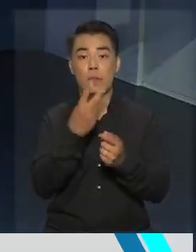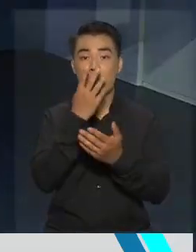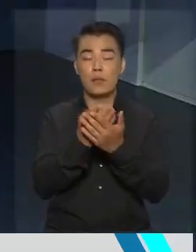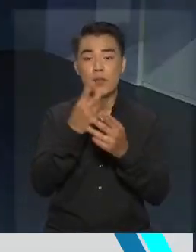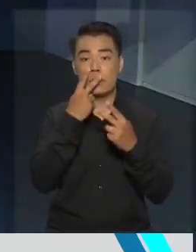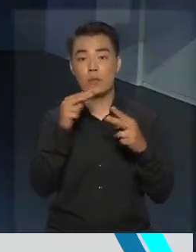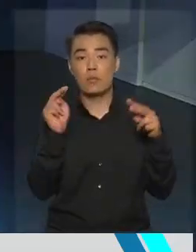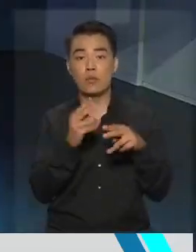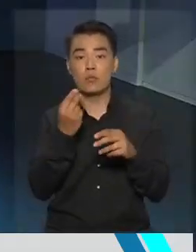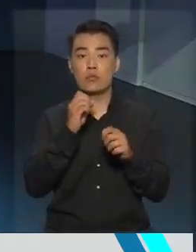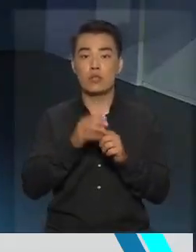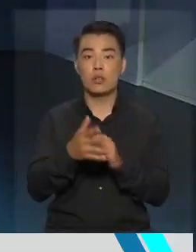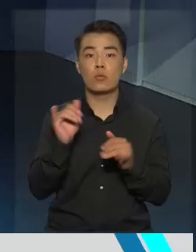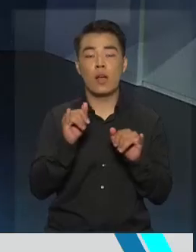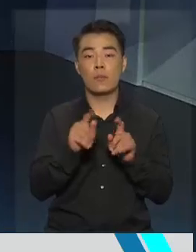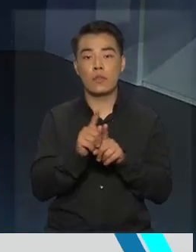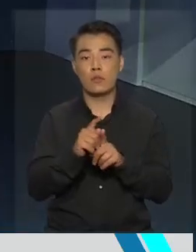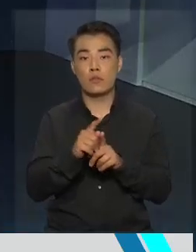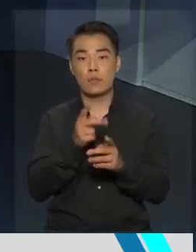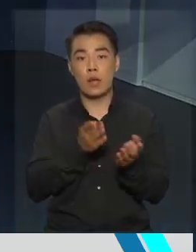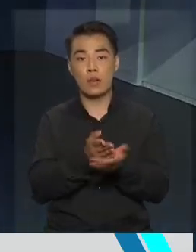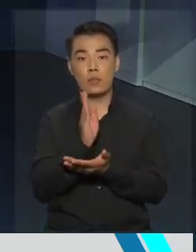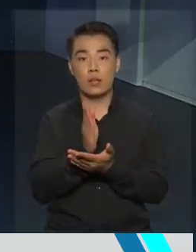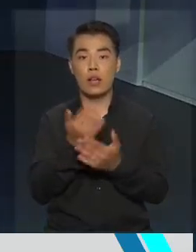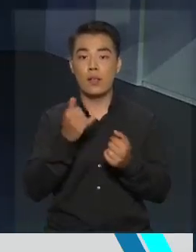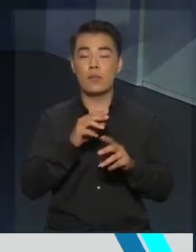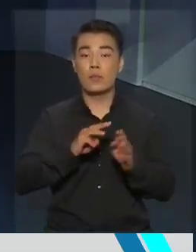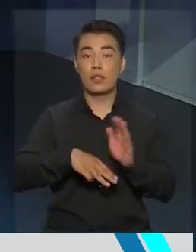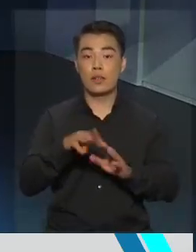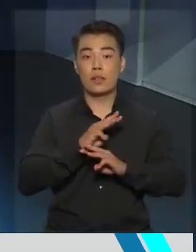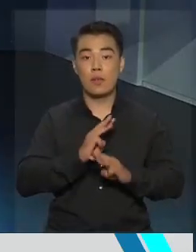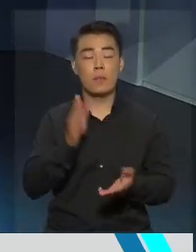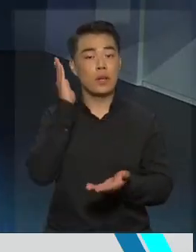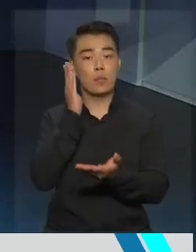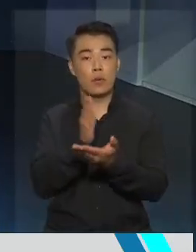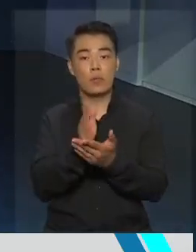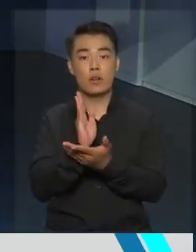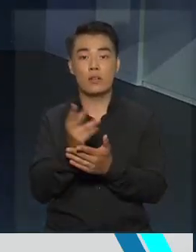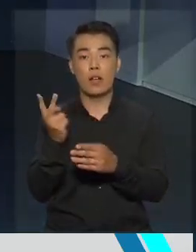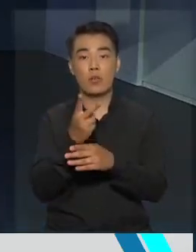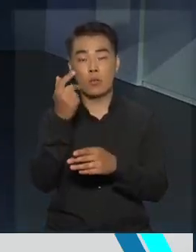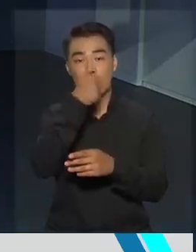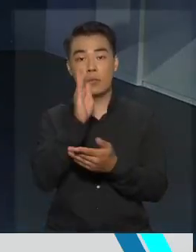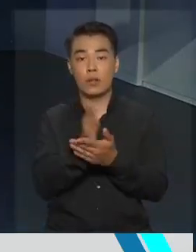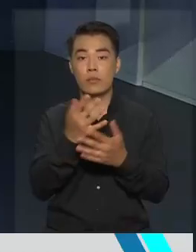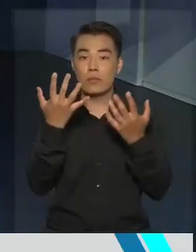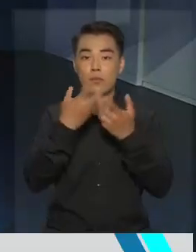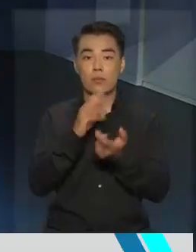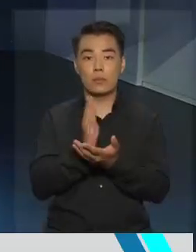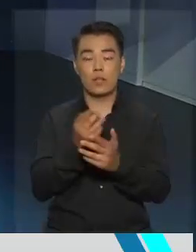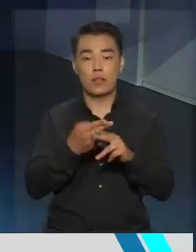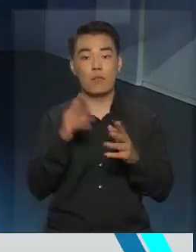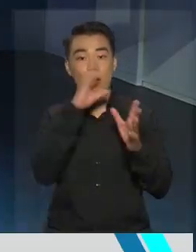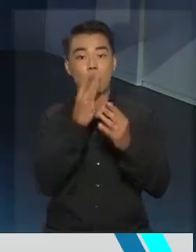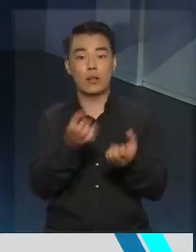как расходуются бюджетные средства за счет того, что теперь председатель счетного комитета, он напрямую 2 раза в год отчитывается перед депутатами мажилиса. Такая возможность